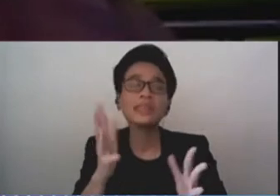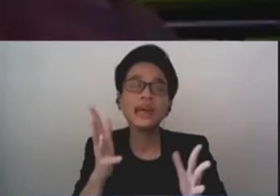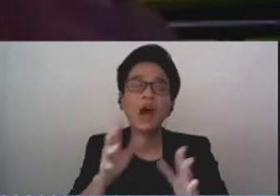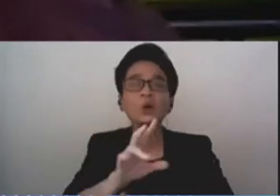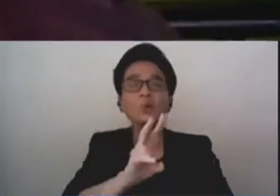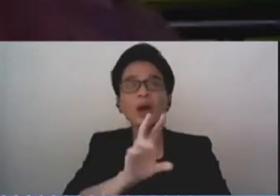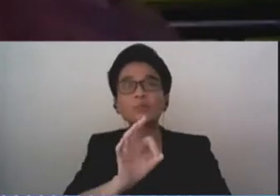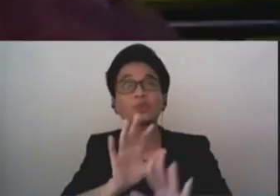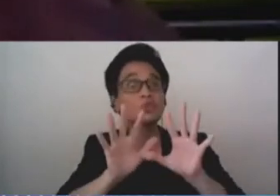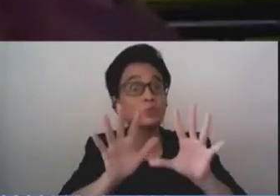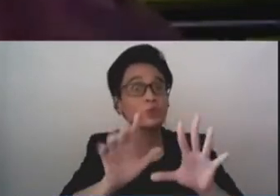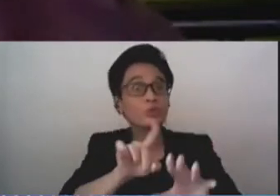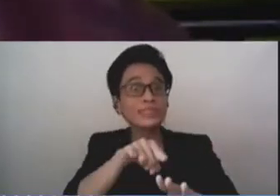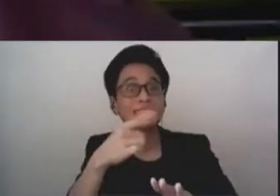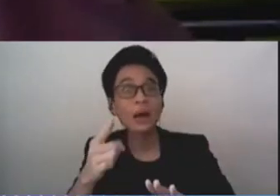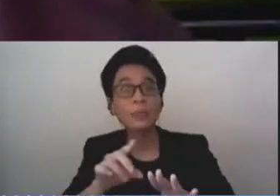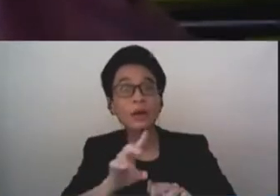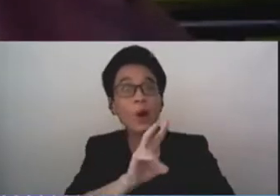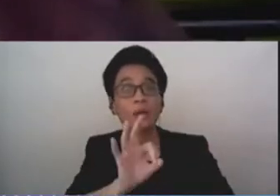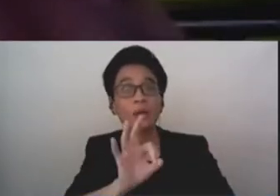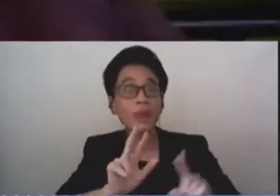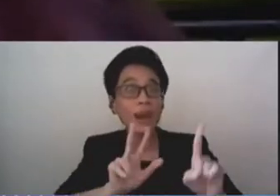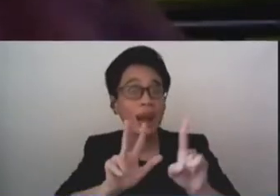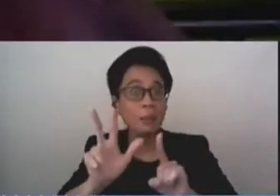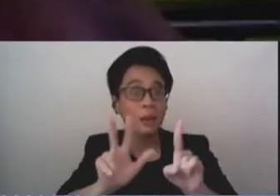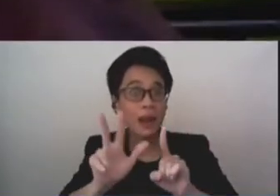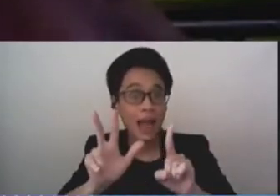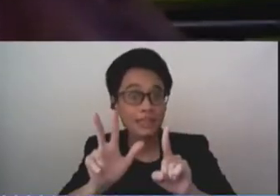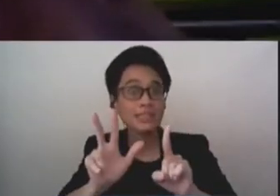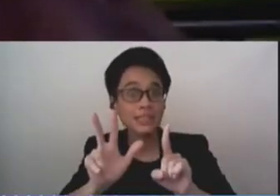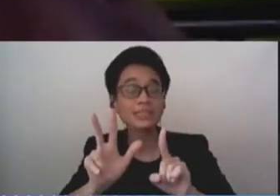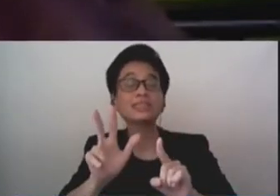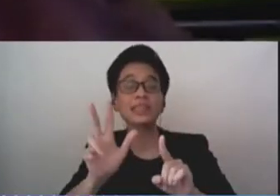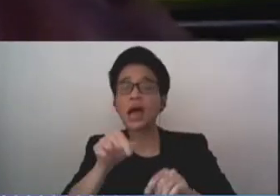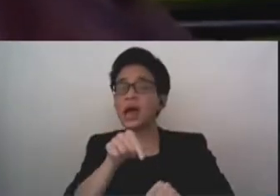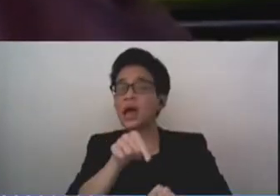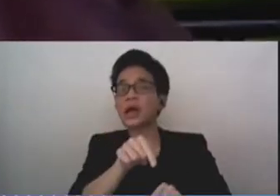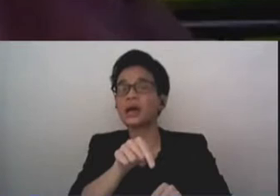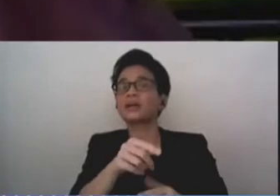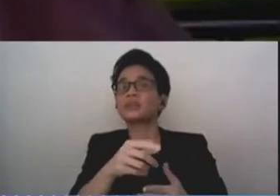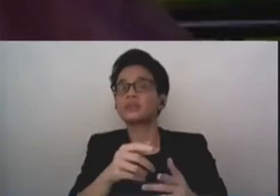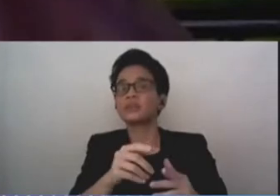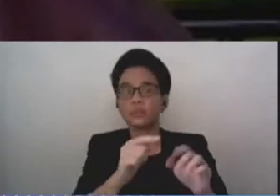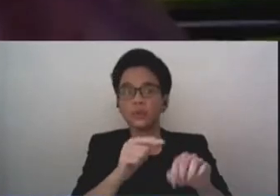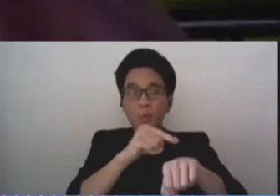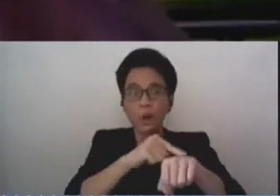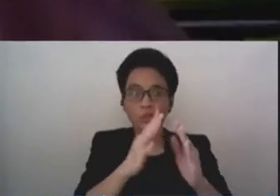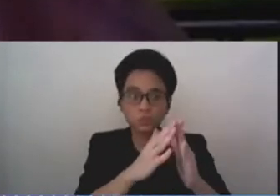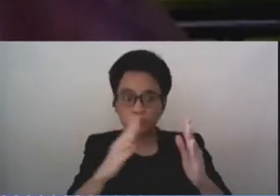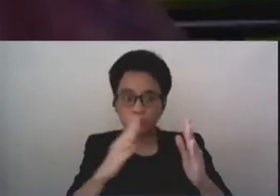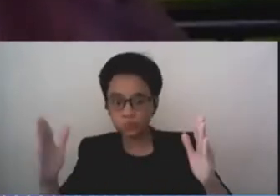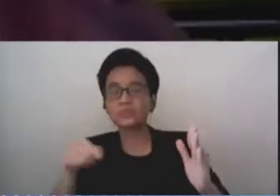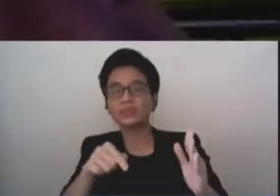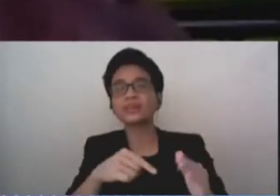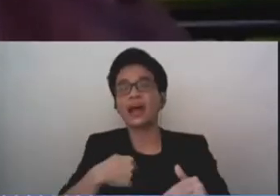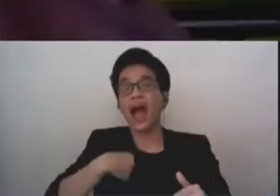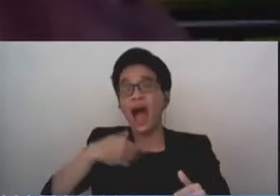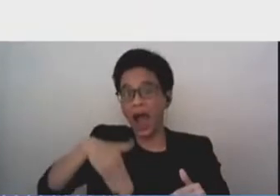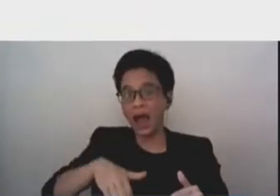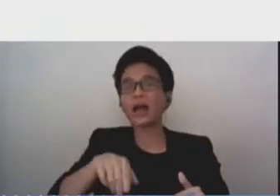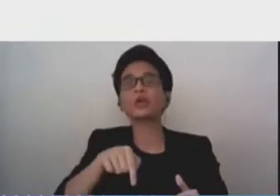hingga tahun 2018 kemarin, Balkis adalah anak tunanetra yang pertama yang dilayani oleh